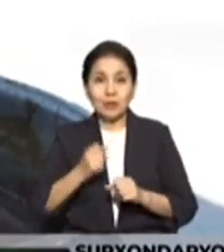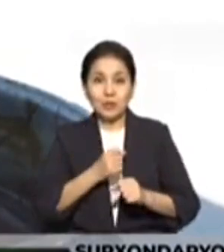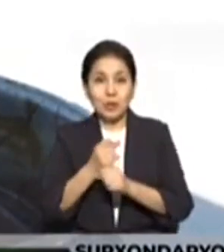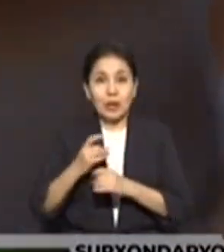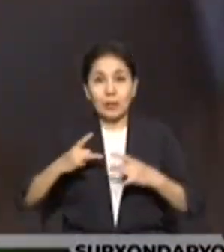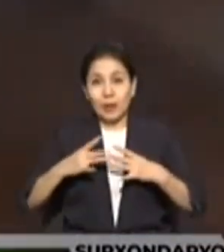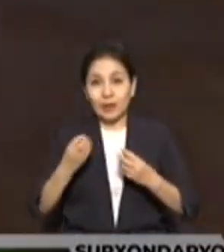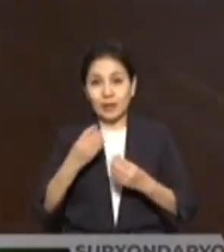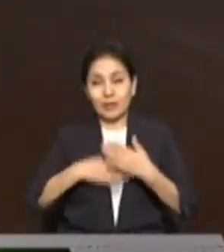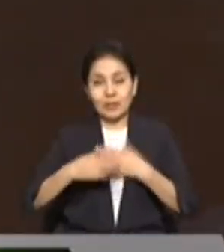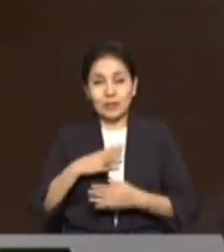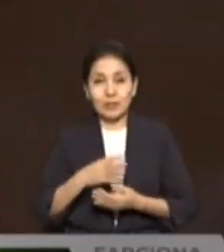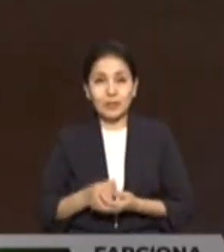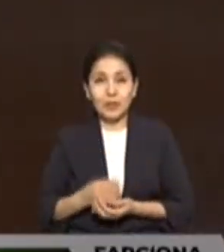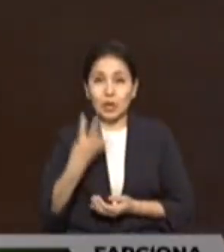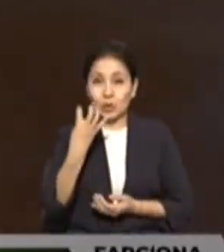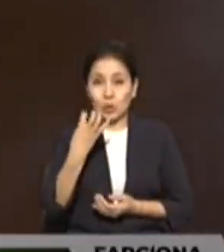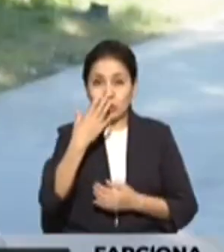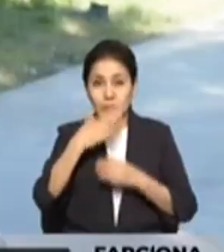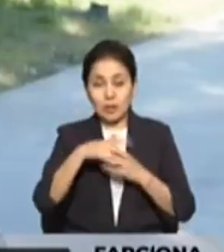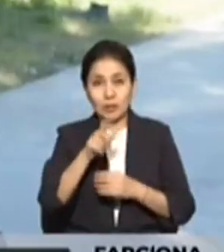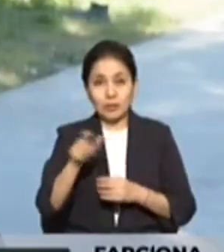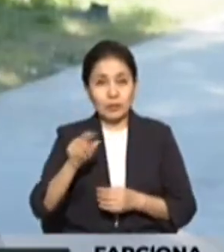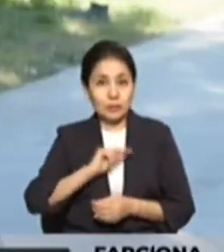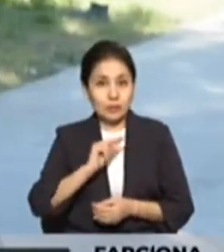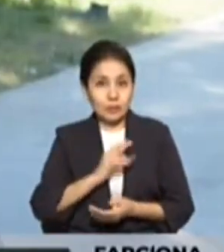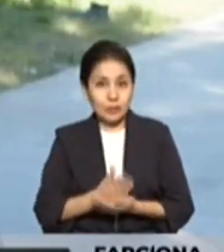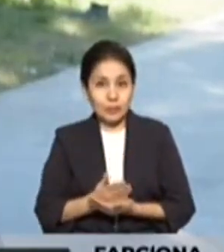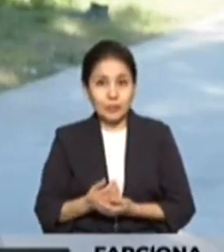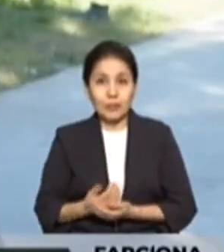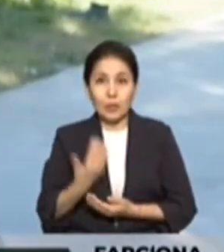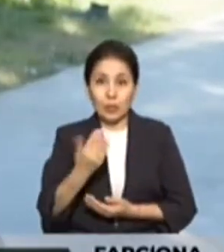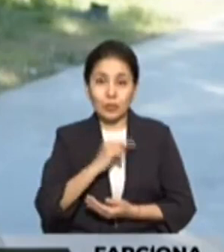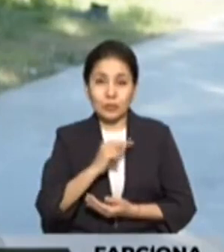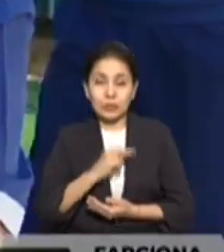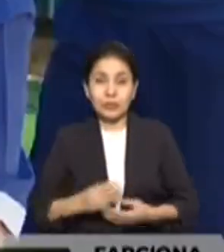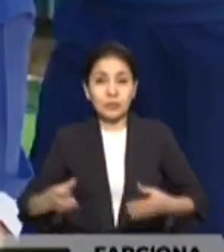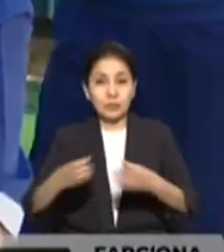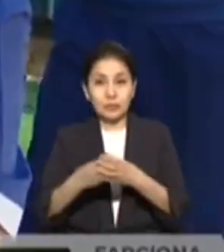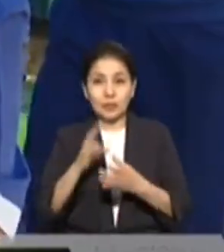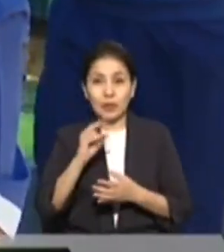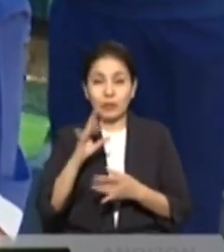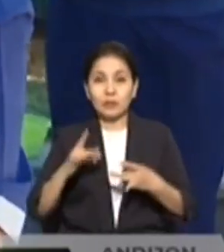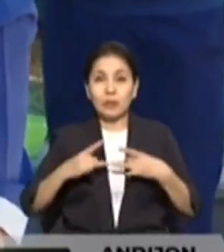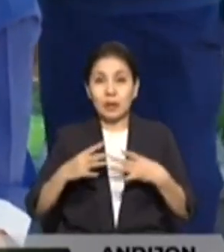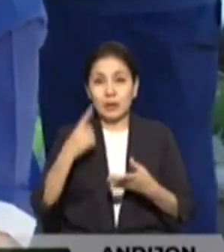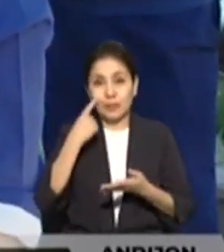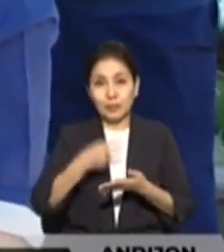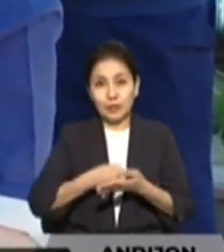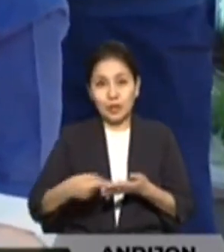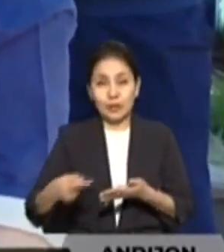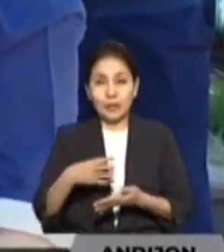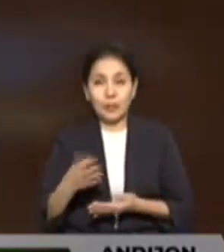bayramga yanada fayz ulashdi. 400 ta xodimimiz bor. Shu xodimimizlar bilan hamma birgalikda Navro'z bayramini nishonlab